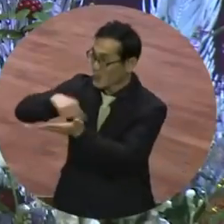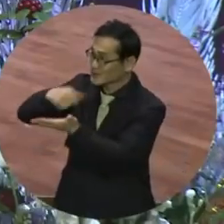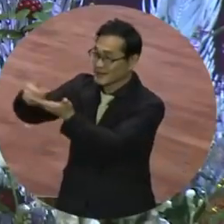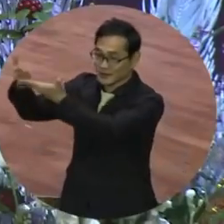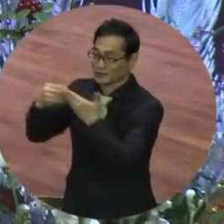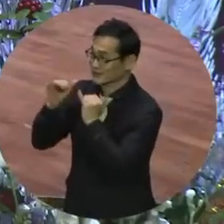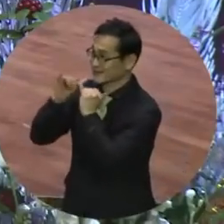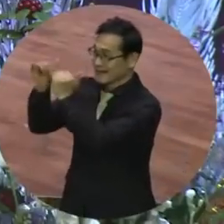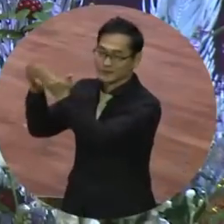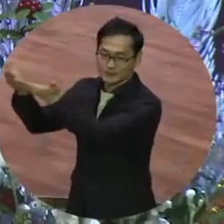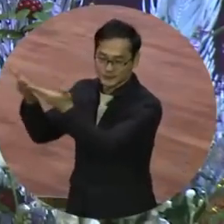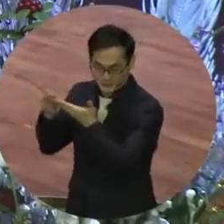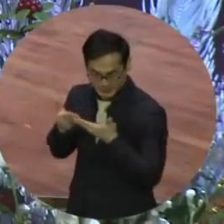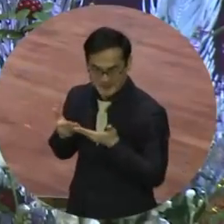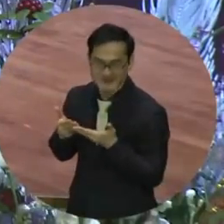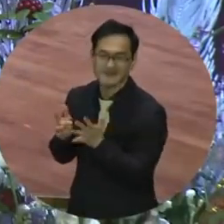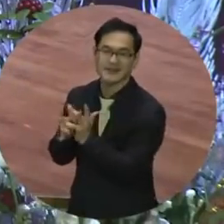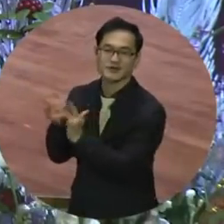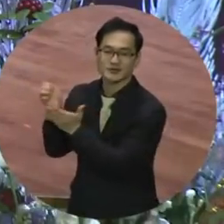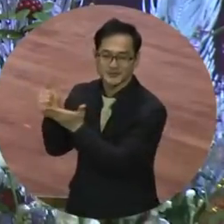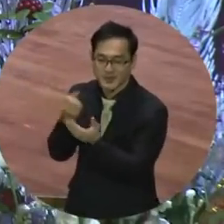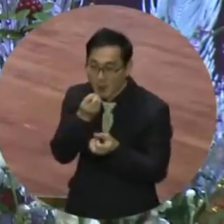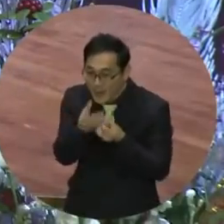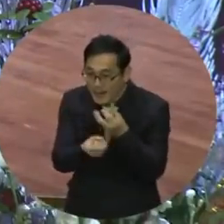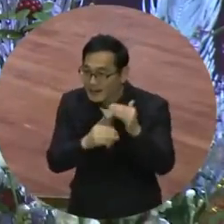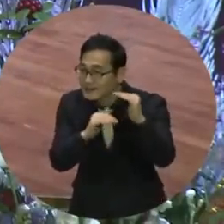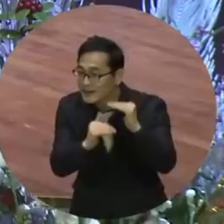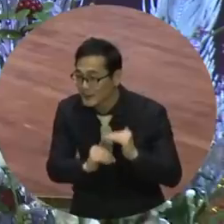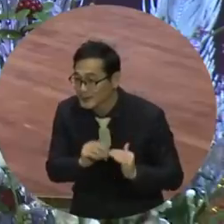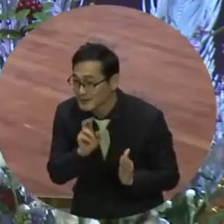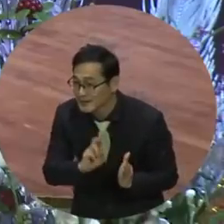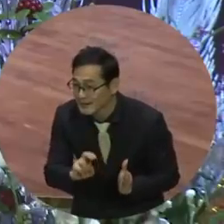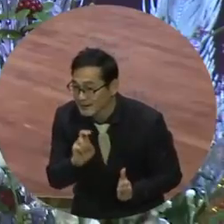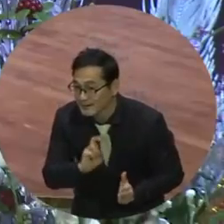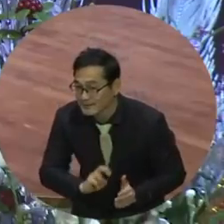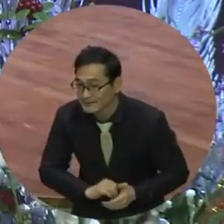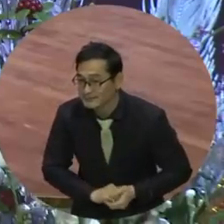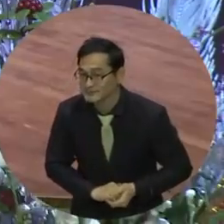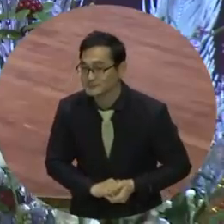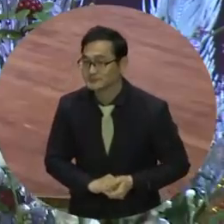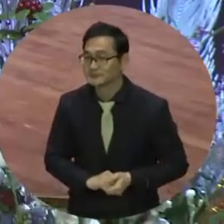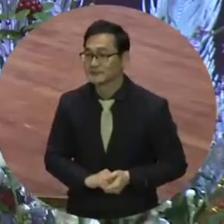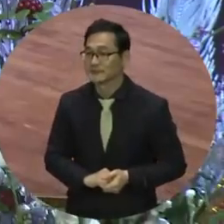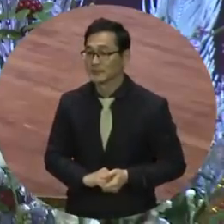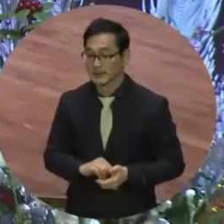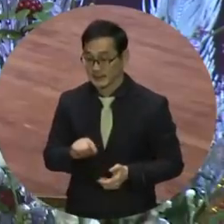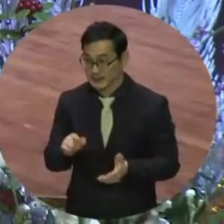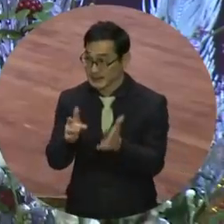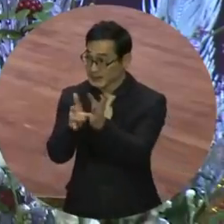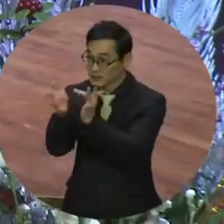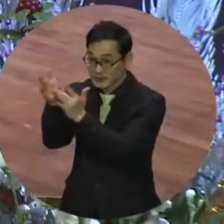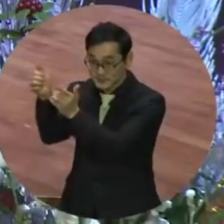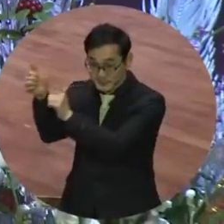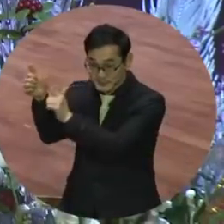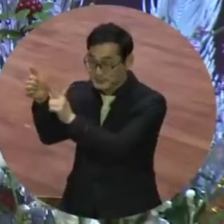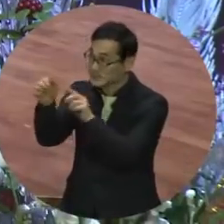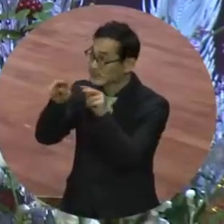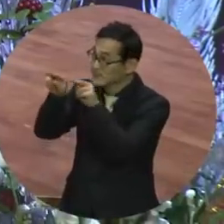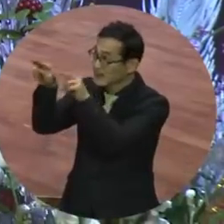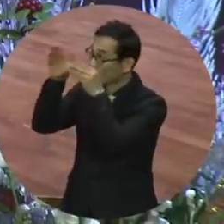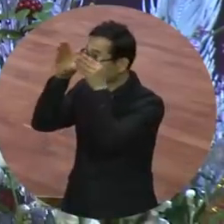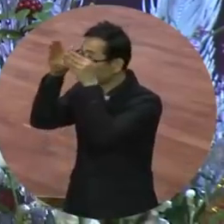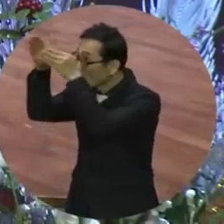보상하시는 그러한 예수님이심을 고백하는 찬양이에요. 이런 예수님을 바라보면서 도리어 기쁨이